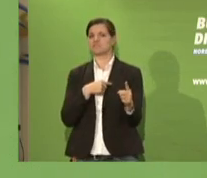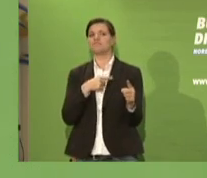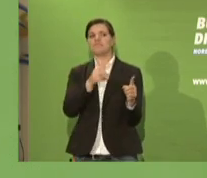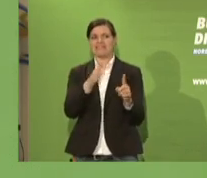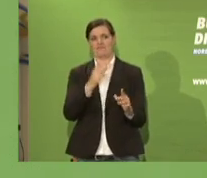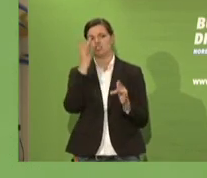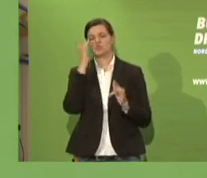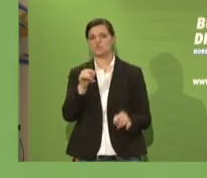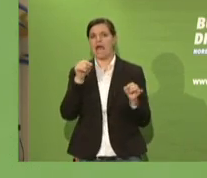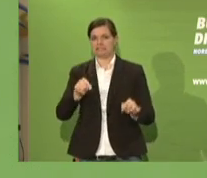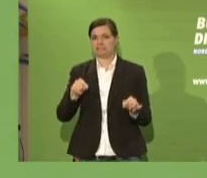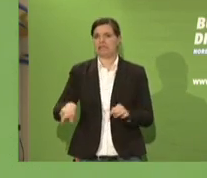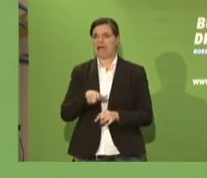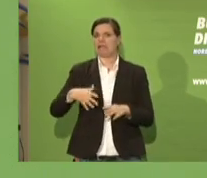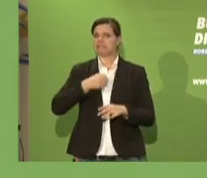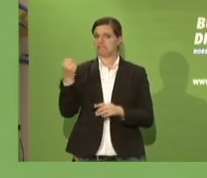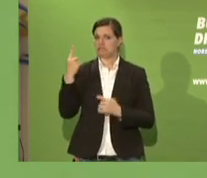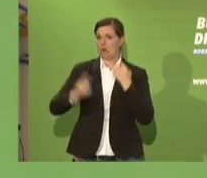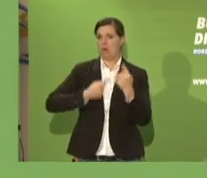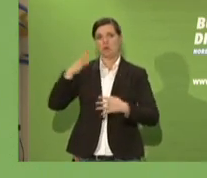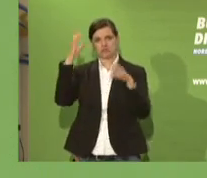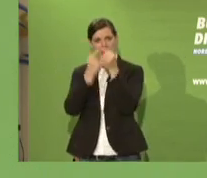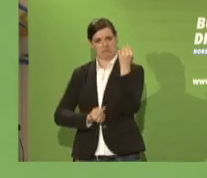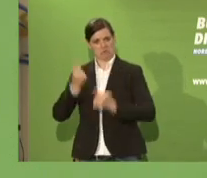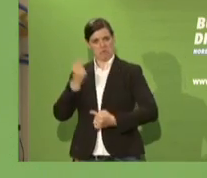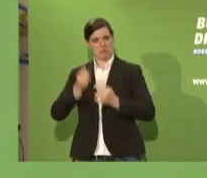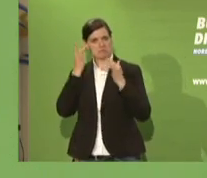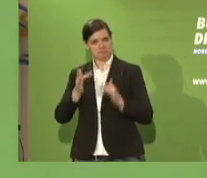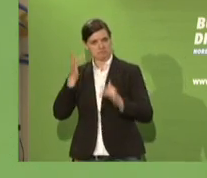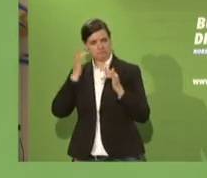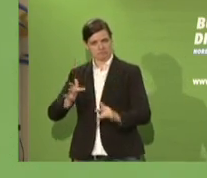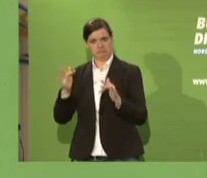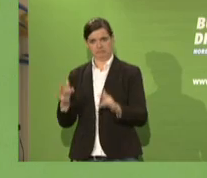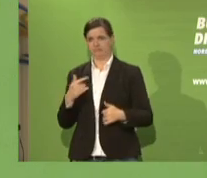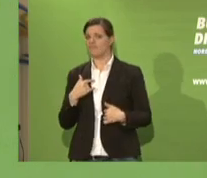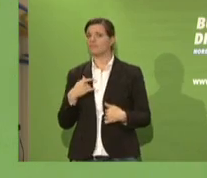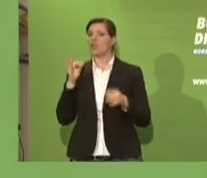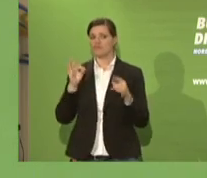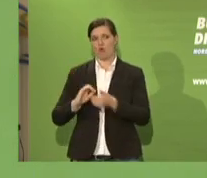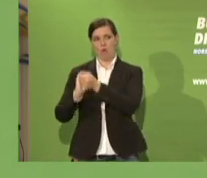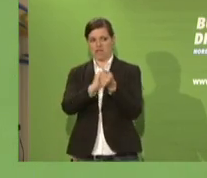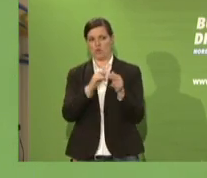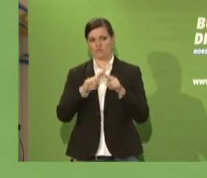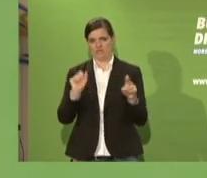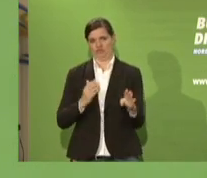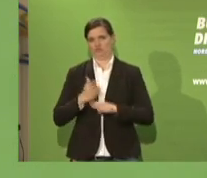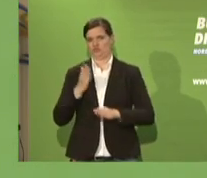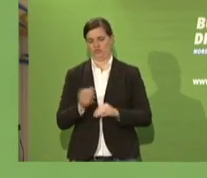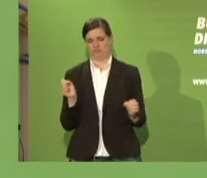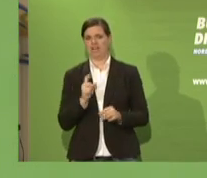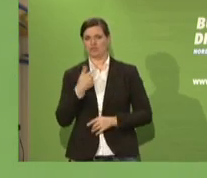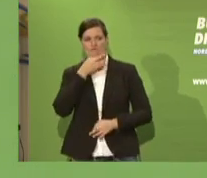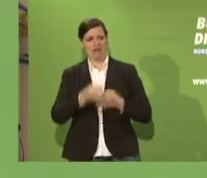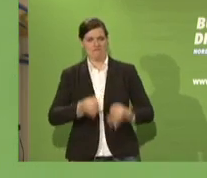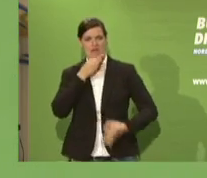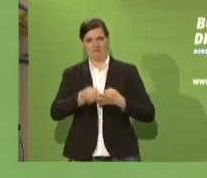dass sowas wie hier in Rhein-Sieg passiert mit Schwarz-Grün. Das stört doch hier den Koalitionsfrieden. Und was